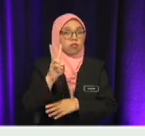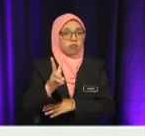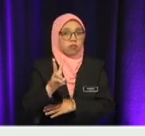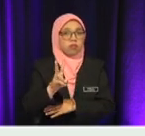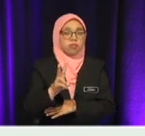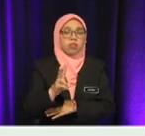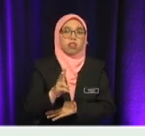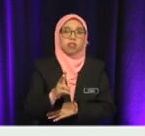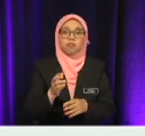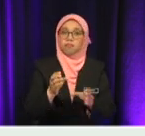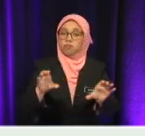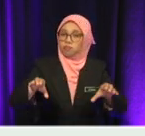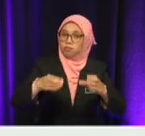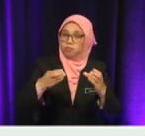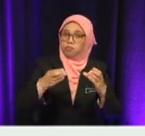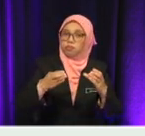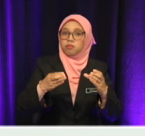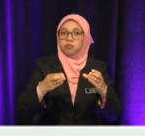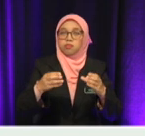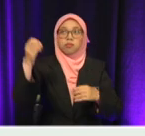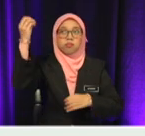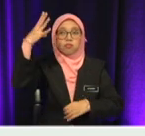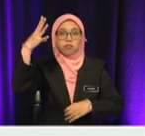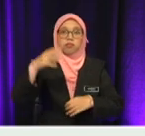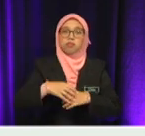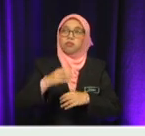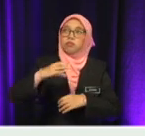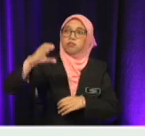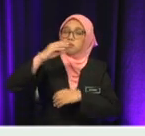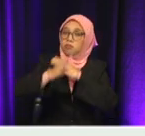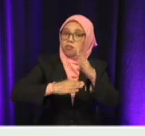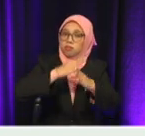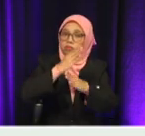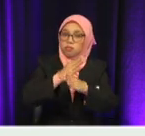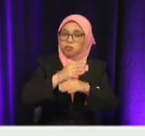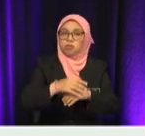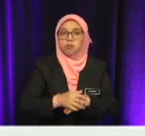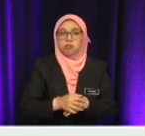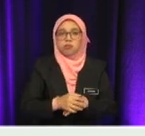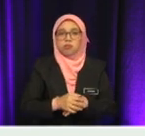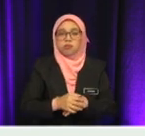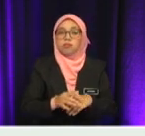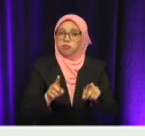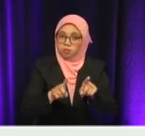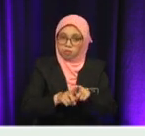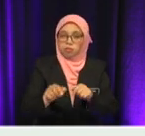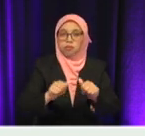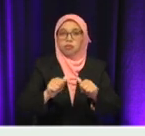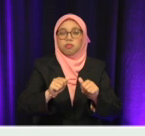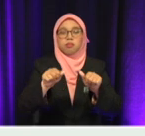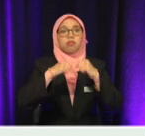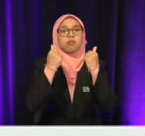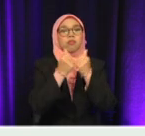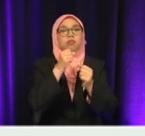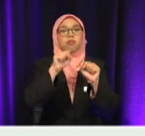juga bulan. Ini ialah aktiviti apa? Untuk mengenal alam cakrawala kan, juga aktiviti alam semesta. Dan yang terakhir ialah